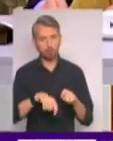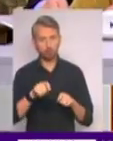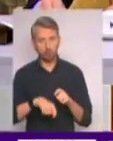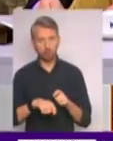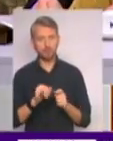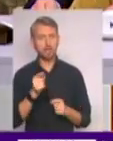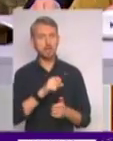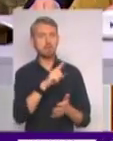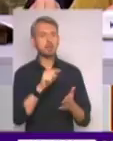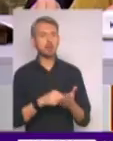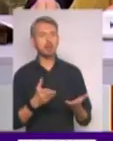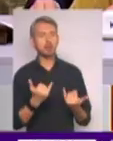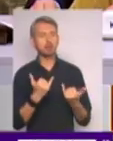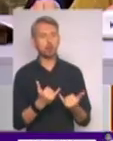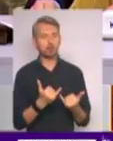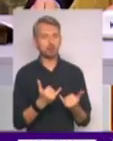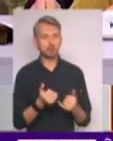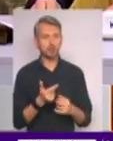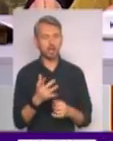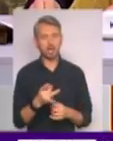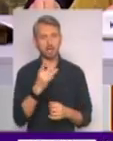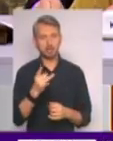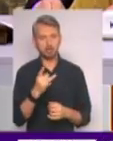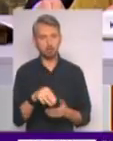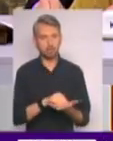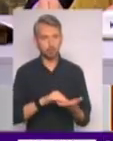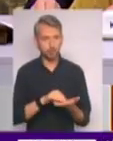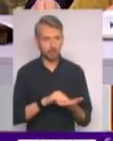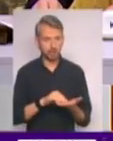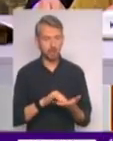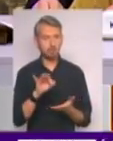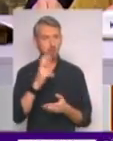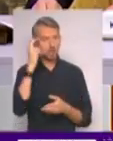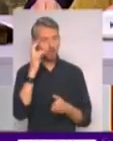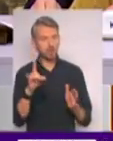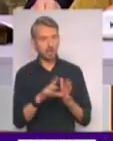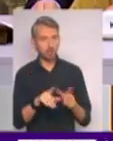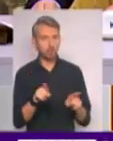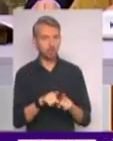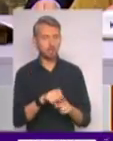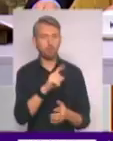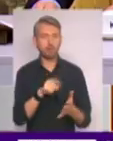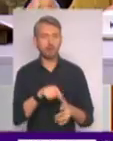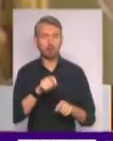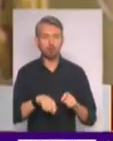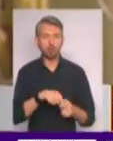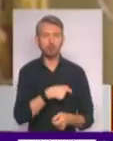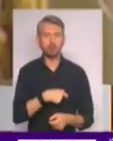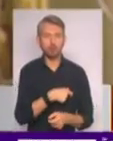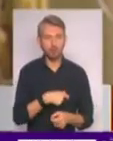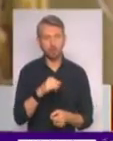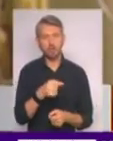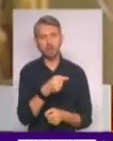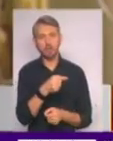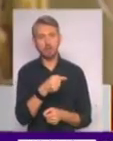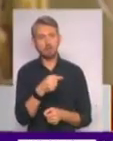Навіть те питання, як ви сьогодні ритмічно декілька разів повторили про «Київенерго», це так само питання контролю депутатського і